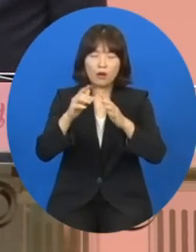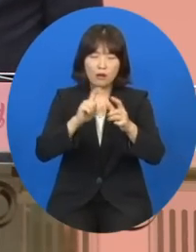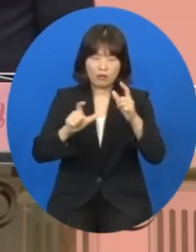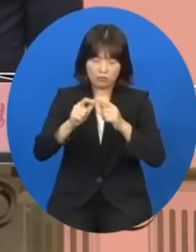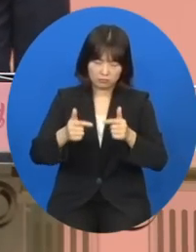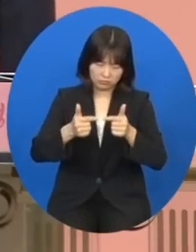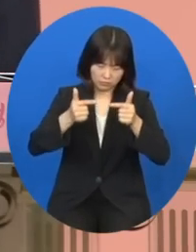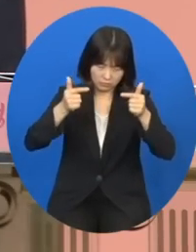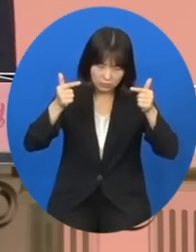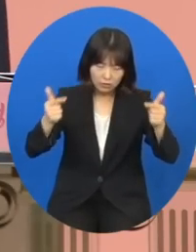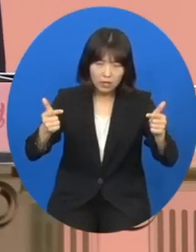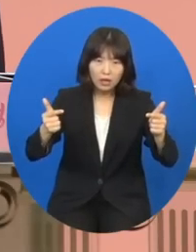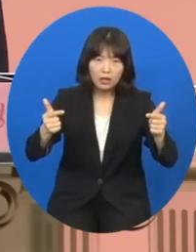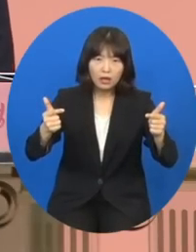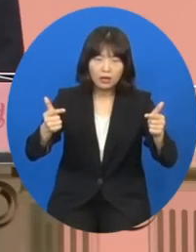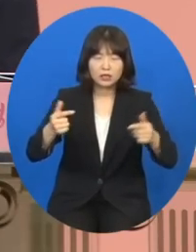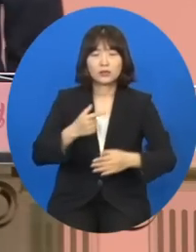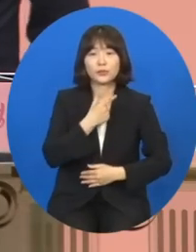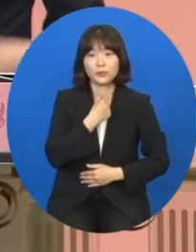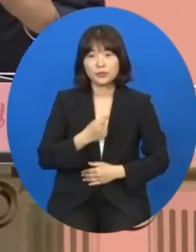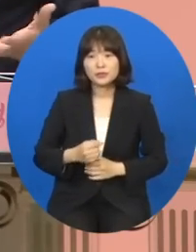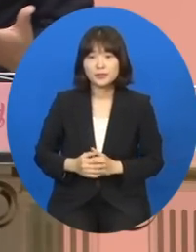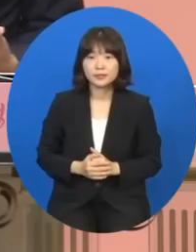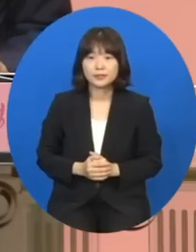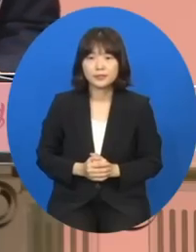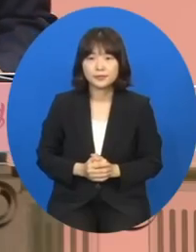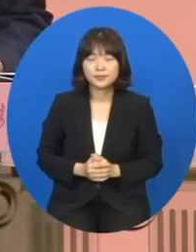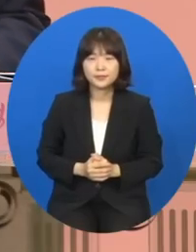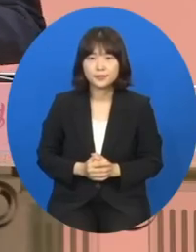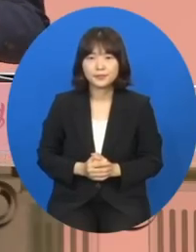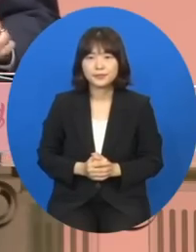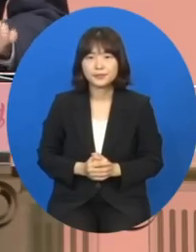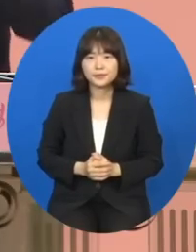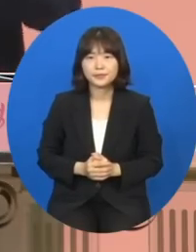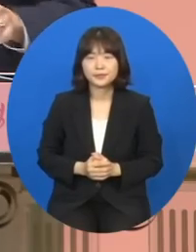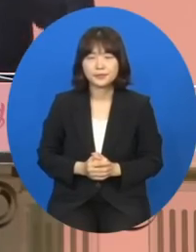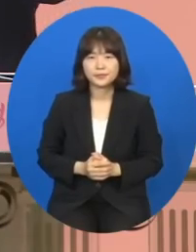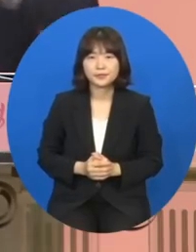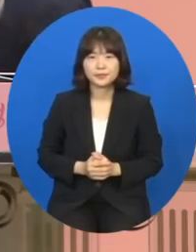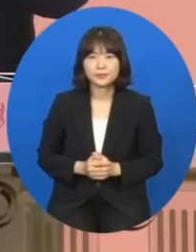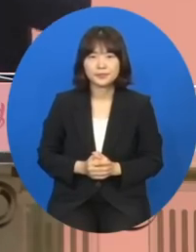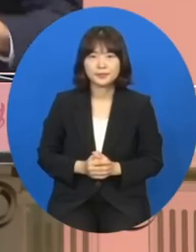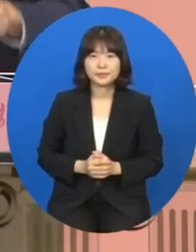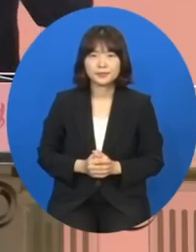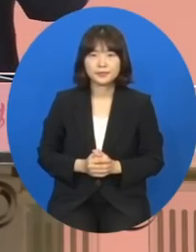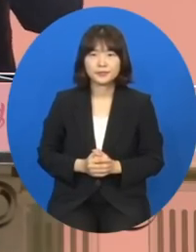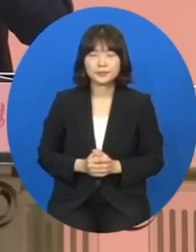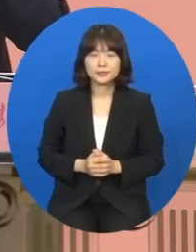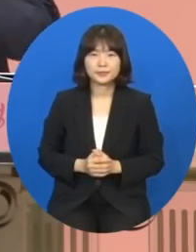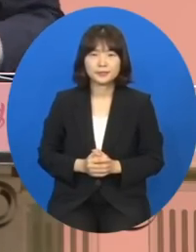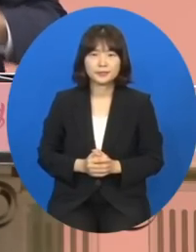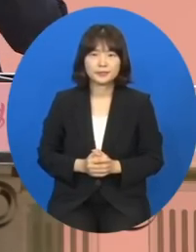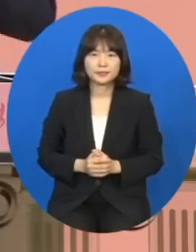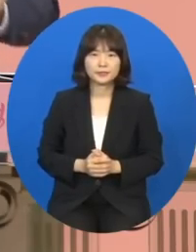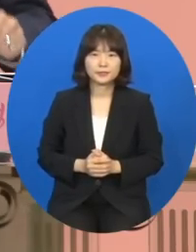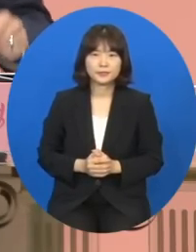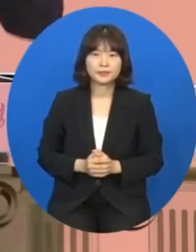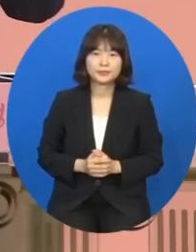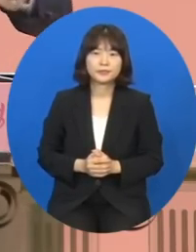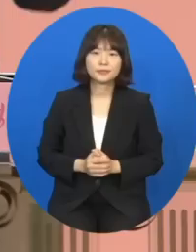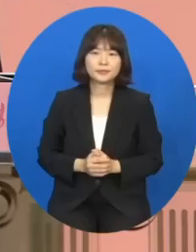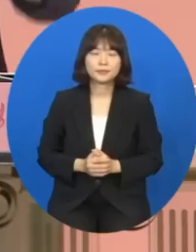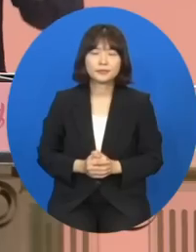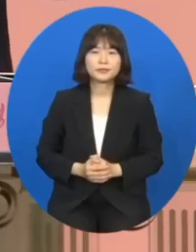양적인 성장을 하게 되기를 바랍니다 아무리 높 fta 대뜸 을 쥔 두어 onda de la s